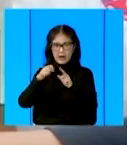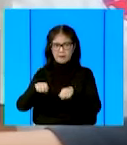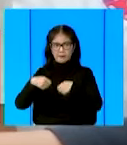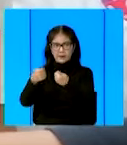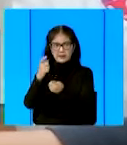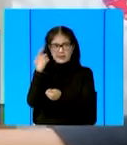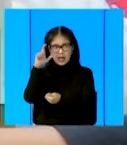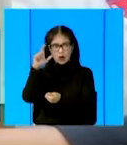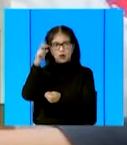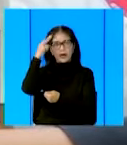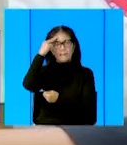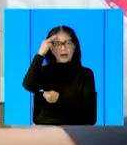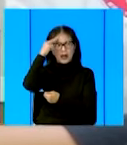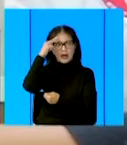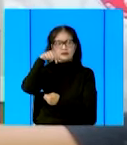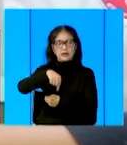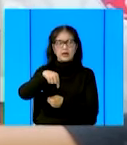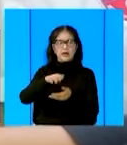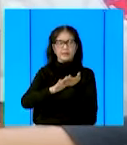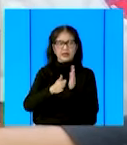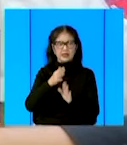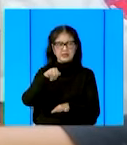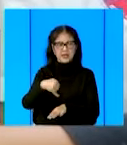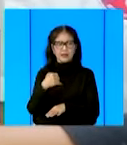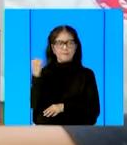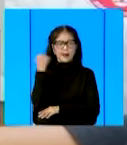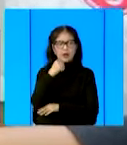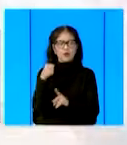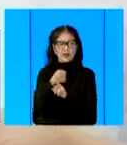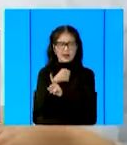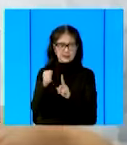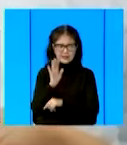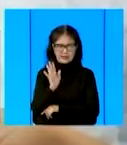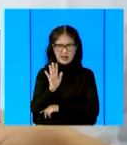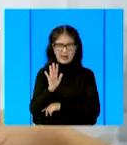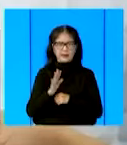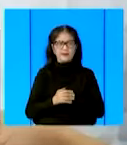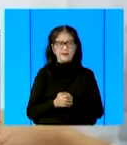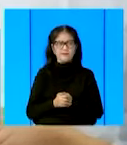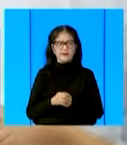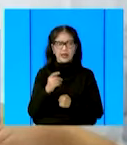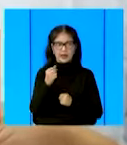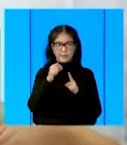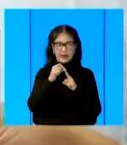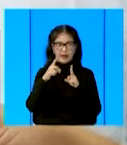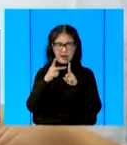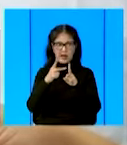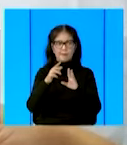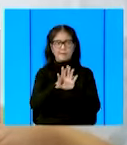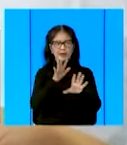calon kepala daerah yang latar belakangnya adalah seorang pelaku kekerasan terhadap perempuan dan anak. Kami RPA Perindo